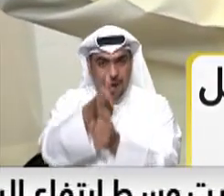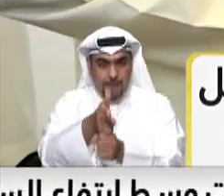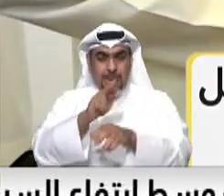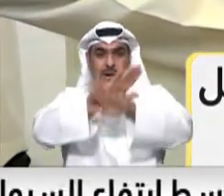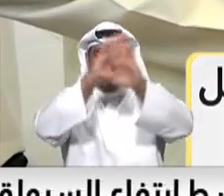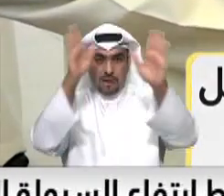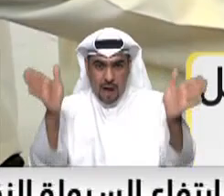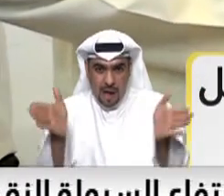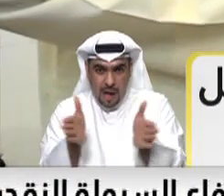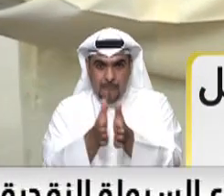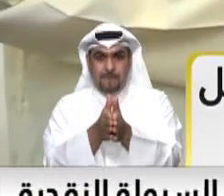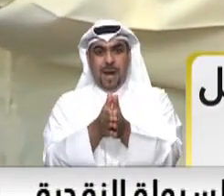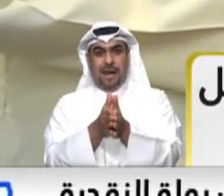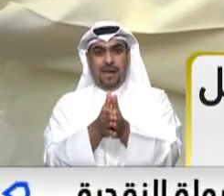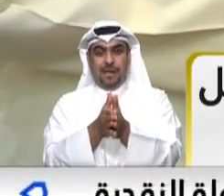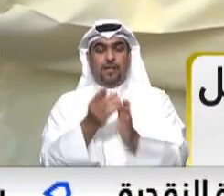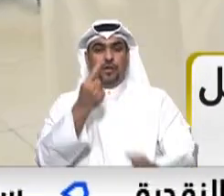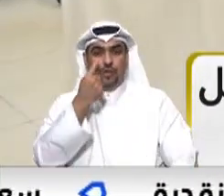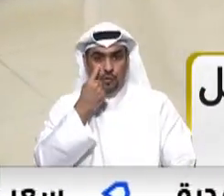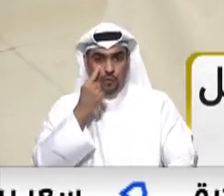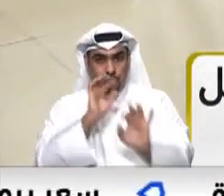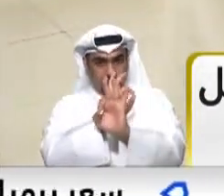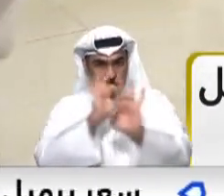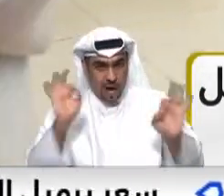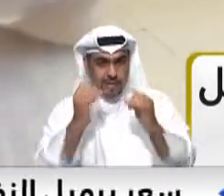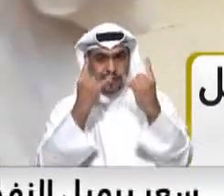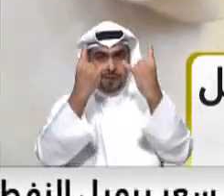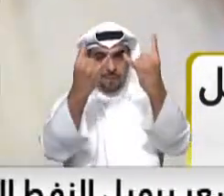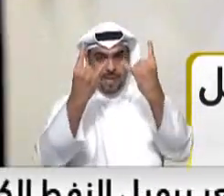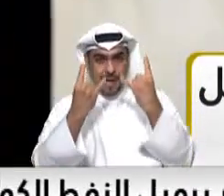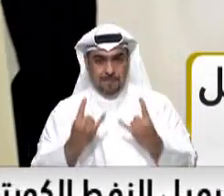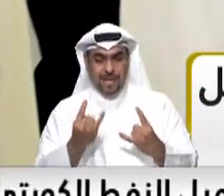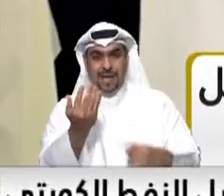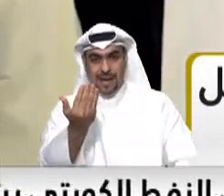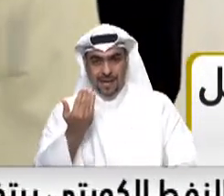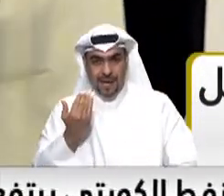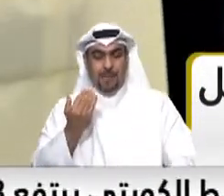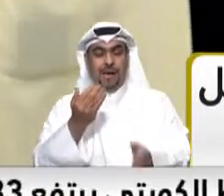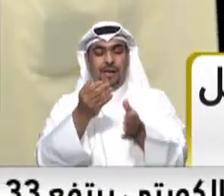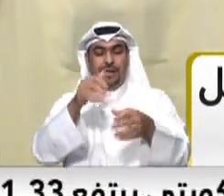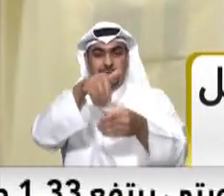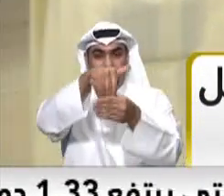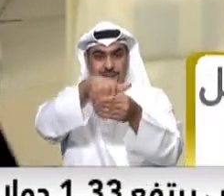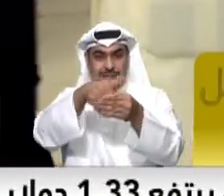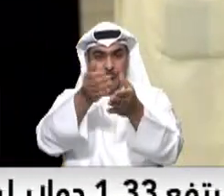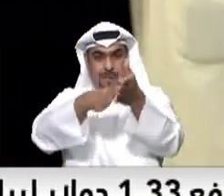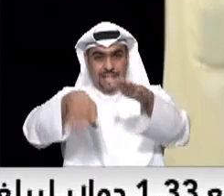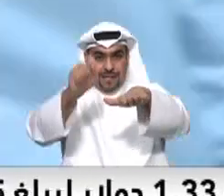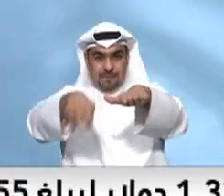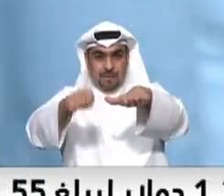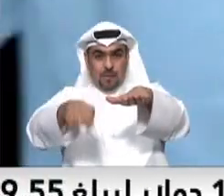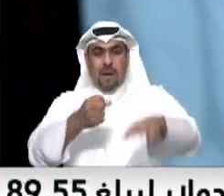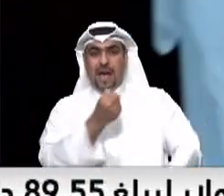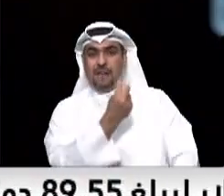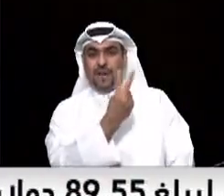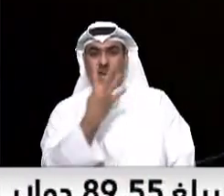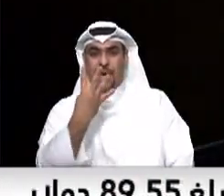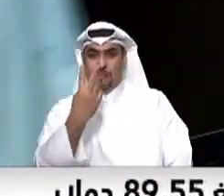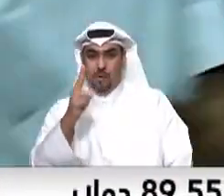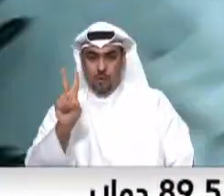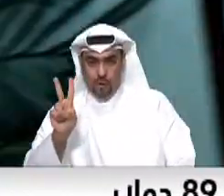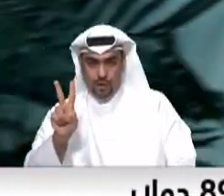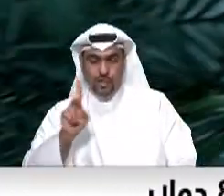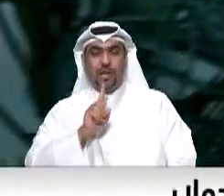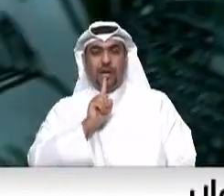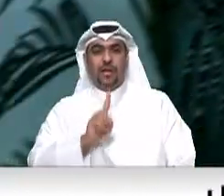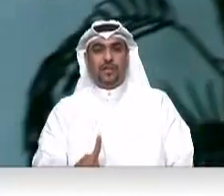القطاعات والوقوف على مدى جاهزيتها واستعدادها الكامل لمواكبه هذا العرس الديمقراطي ونقله بالصوره التي